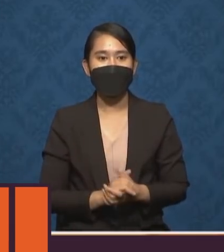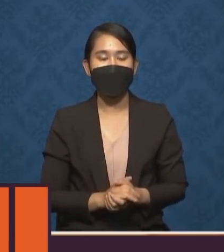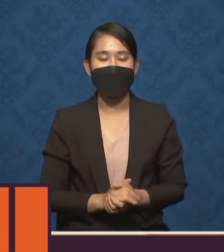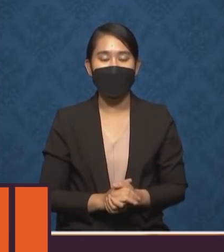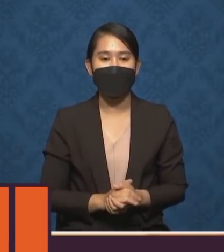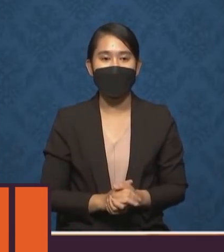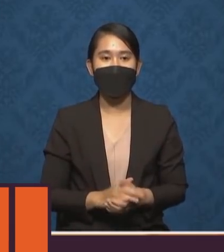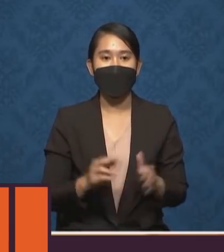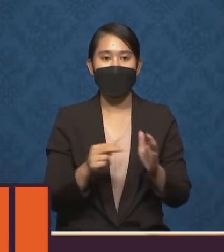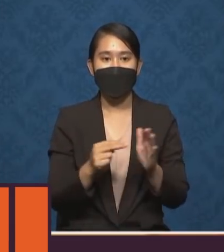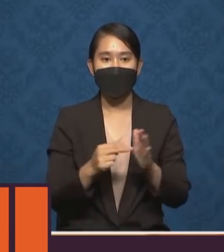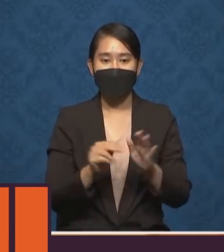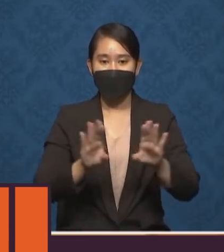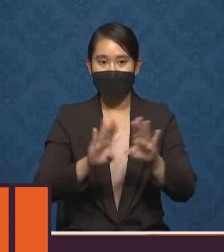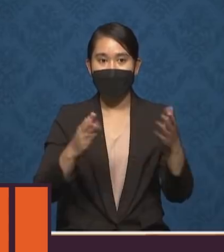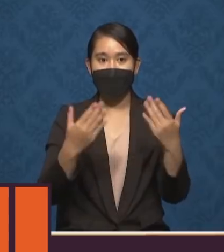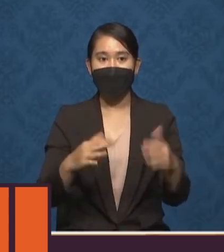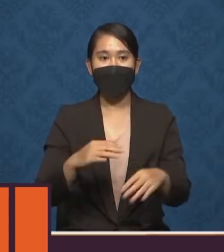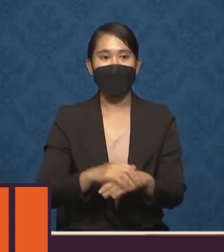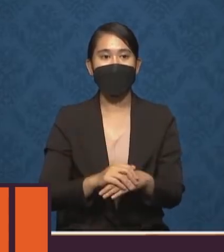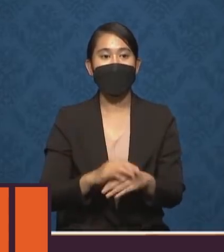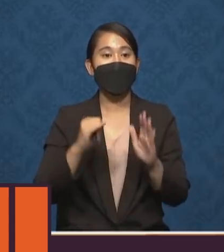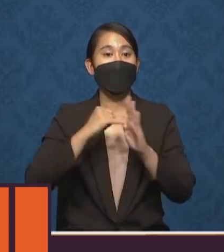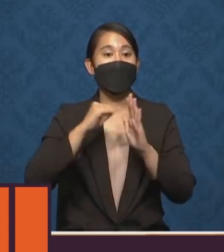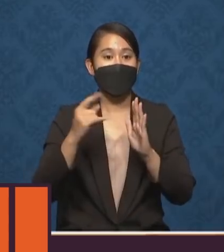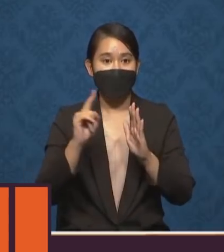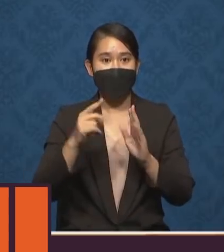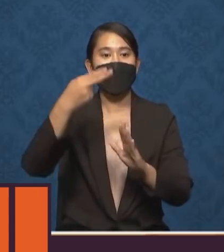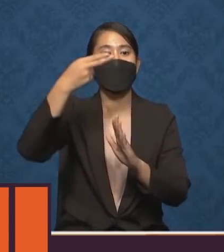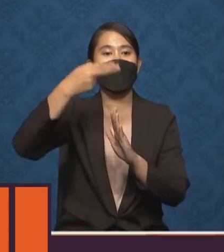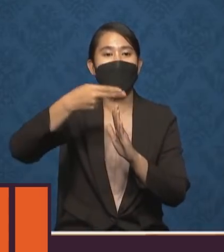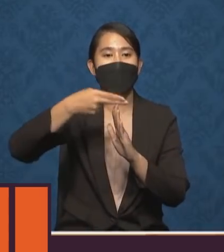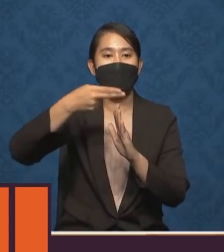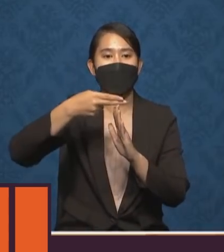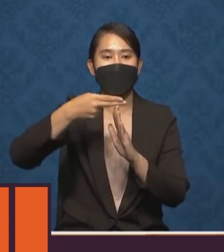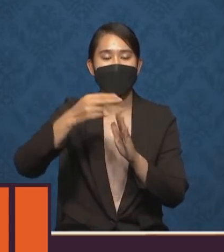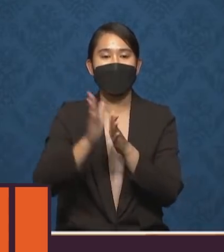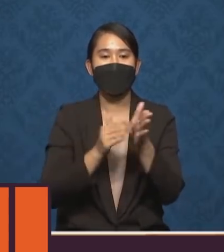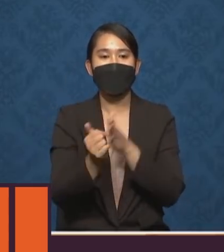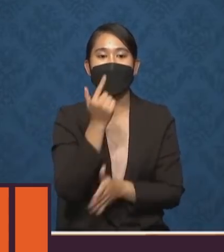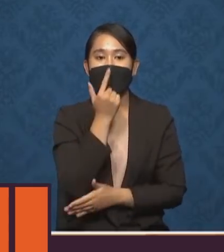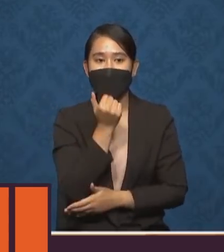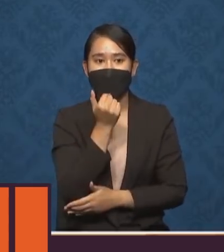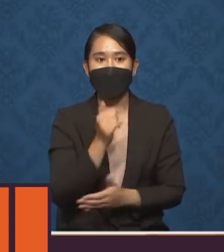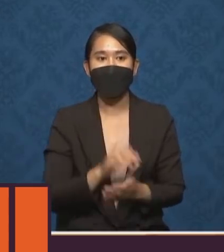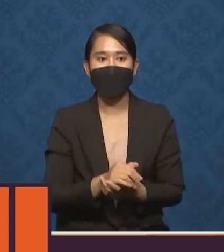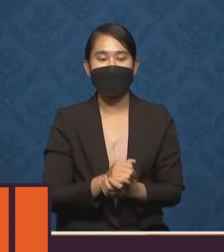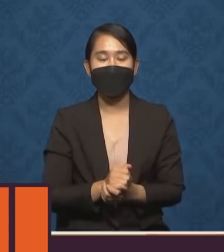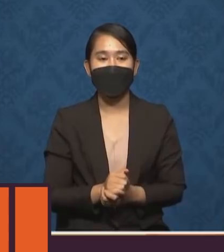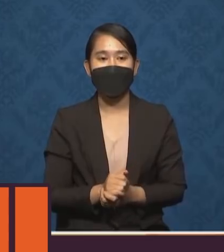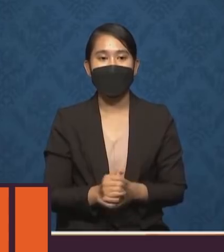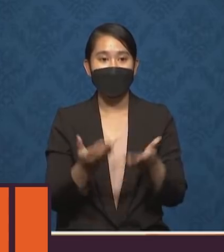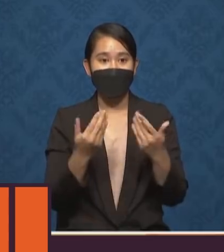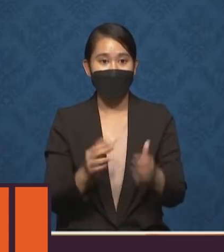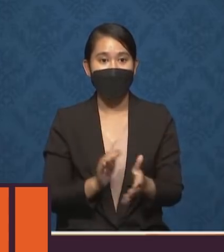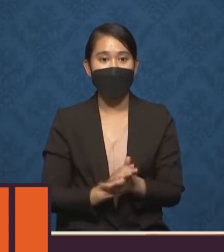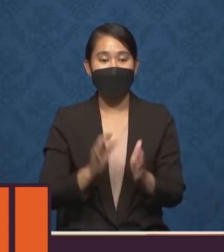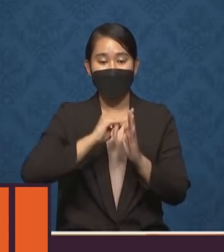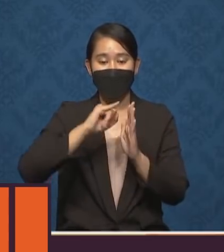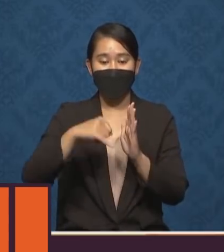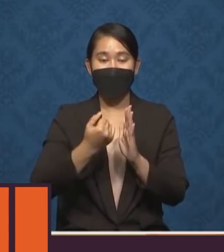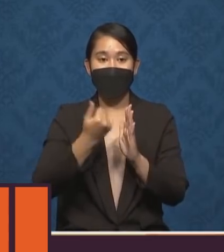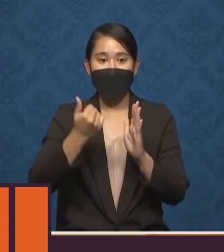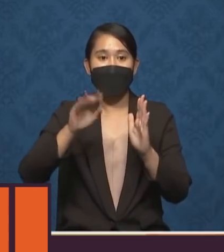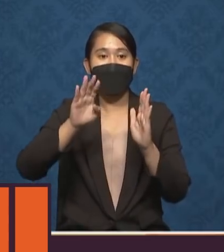ประเทศมาแล้วมากกว่า 10วันอีกหนึ่งจังหวัดนั้นก็คือจังหวัดหนองคายที่วงกลมแดงๆอยู่นะครับและยังเหลืออีกราว 40จังหวัด